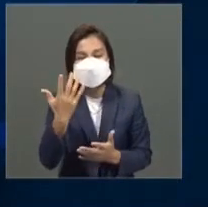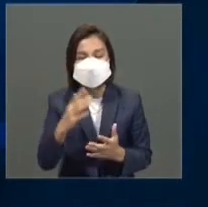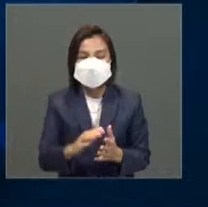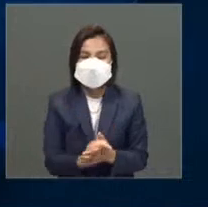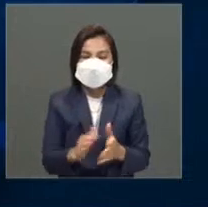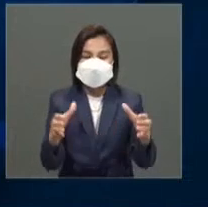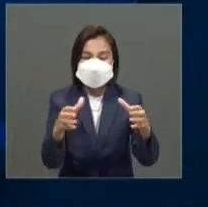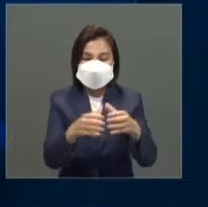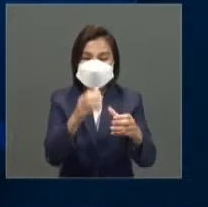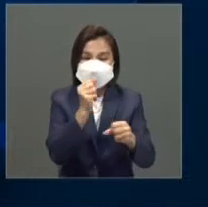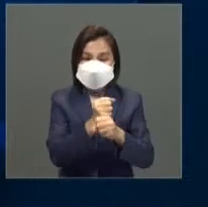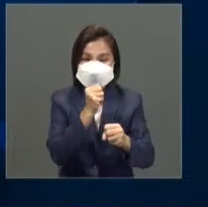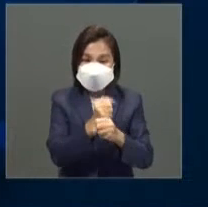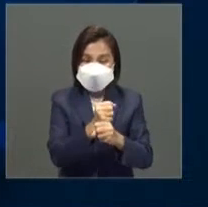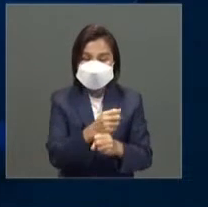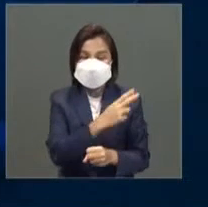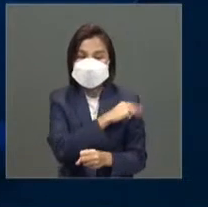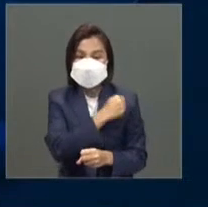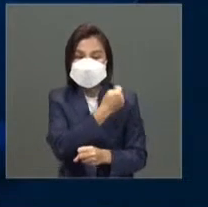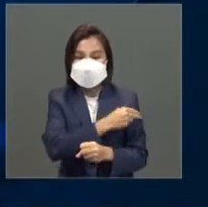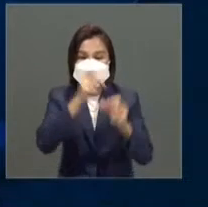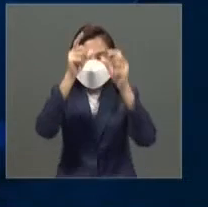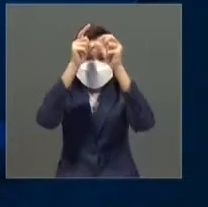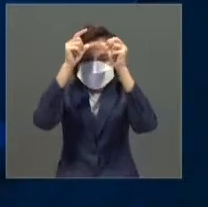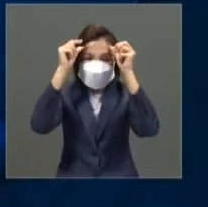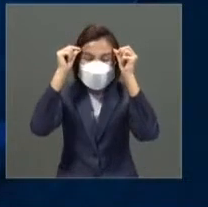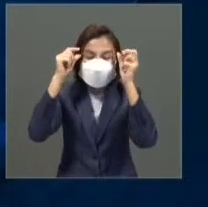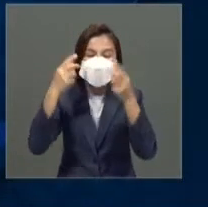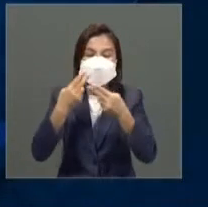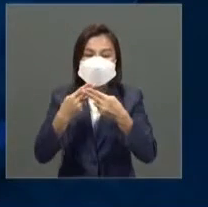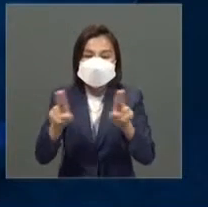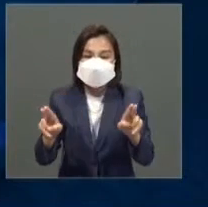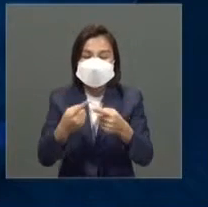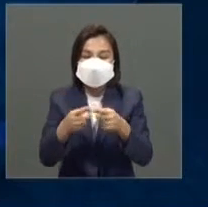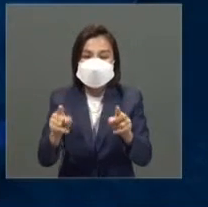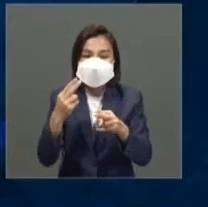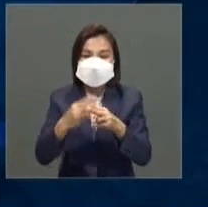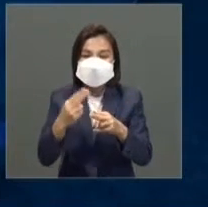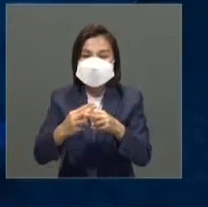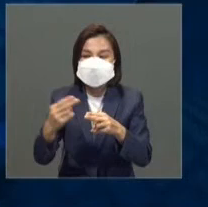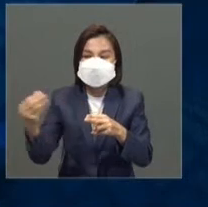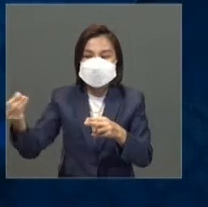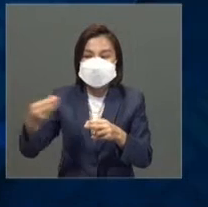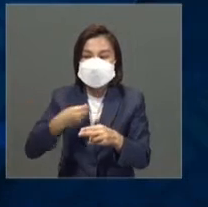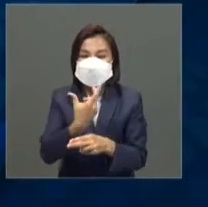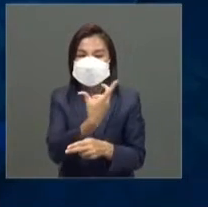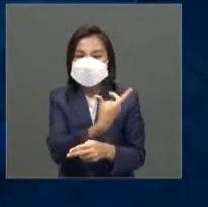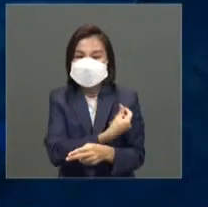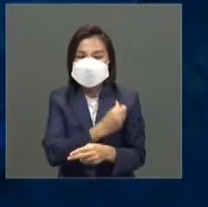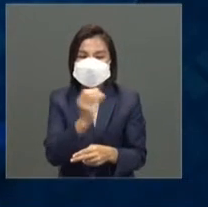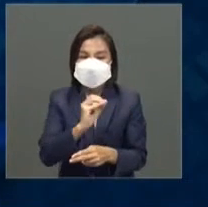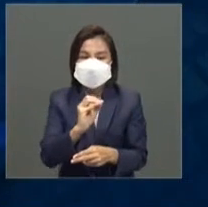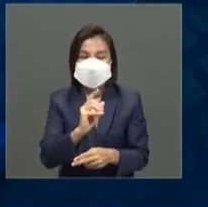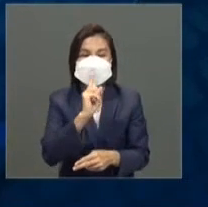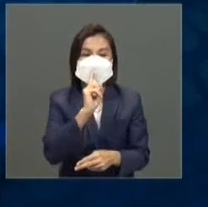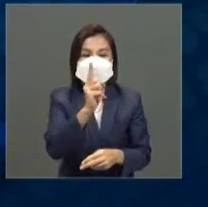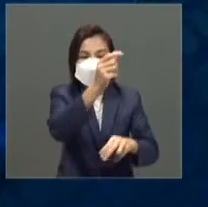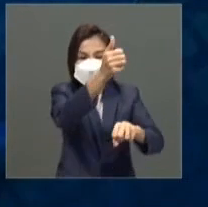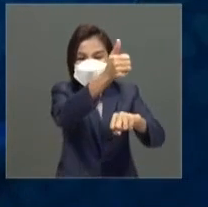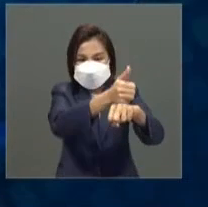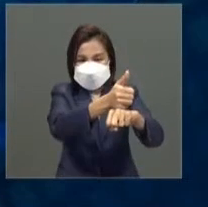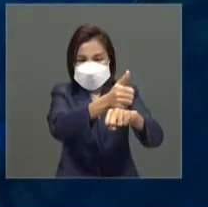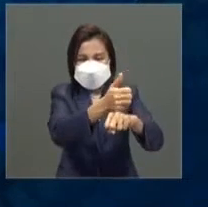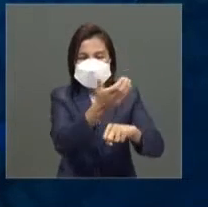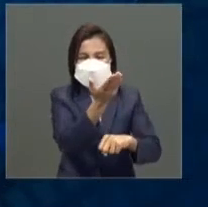ากรมีความเสี่ยงนะครับแต่ยังไม่ได้มีรายชื่อได้รับจัดสรรนะครับท่านก็สามารถแจ้งต่อผู้บริหารนะครับเพื่อที่จะ